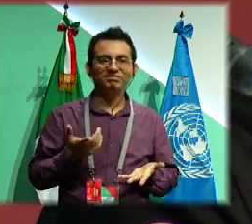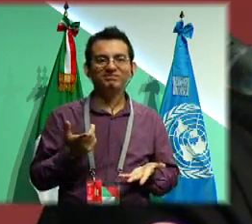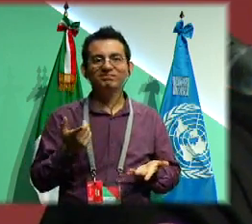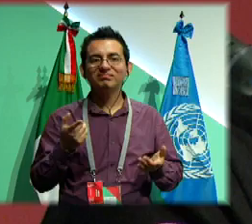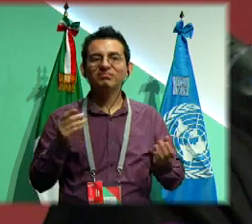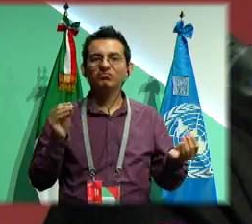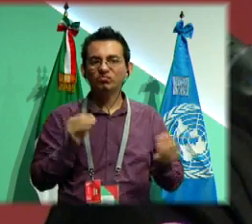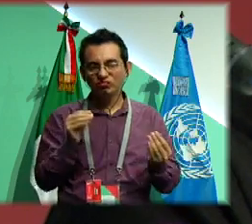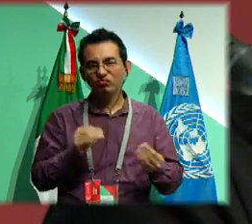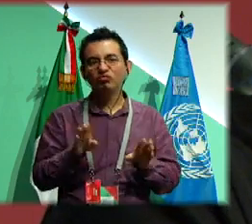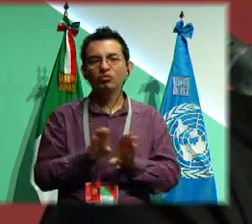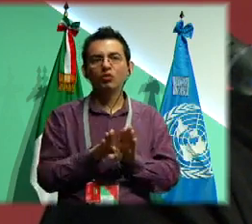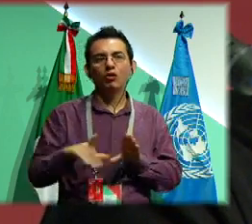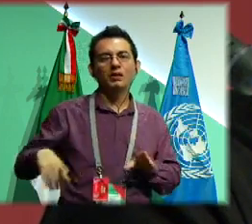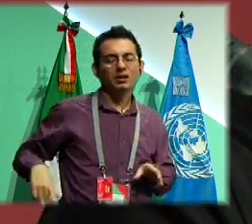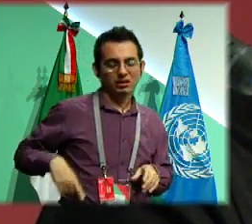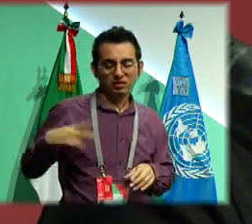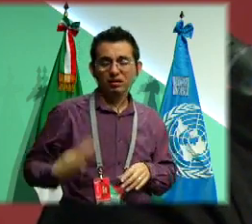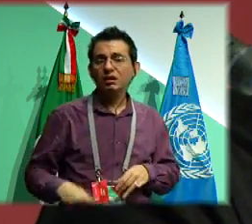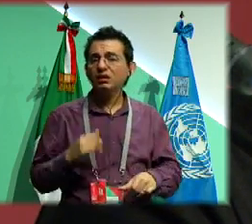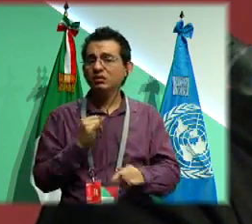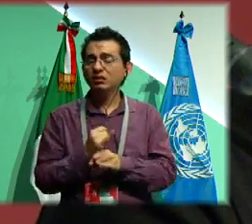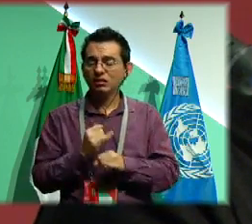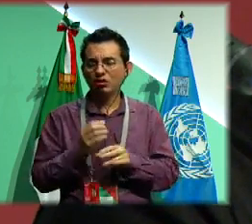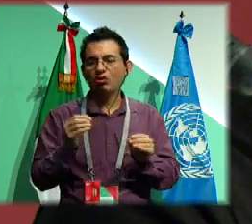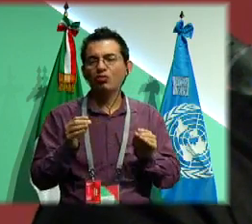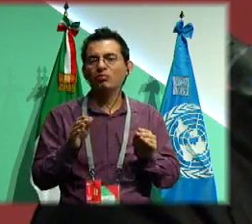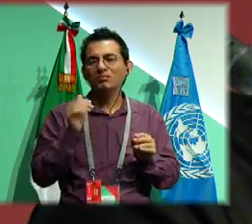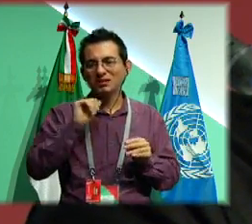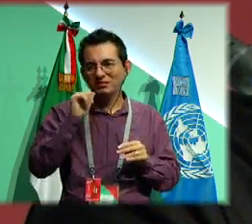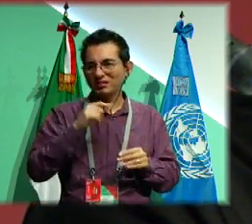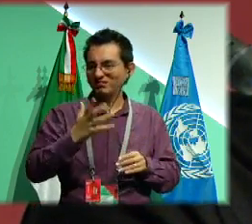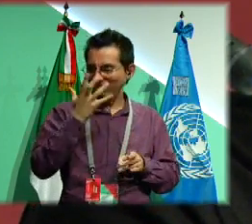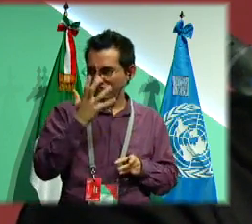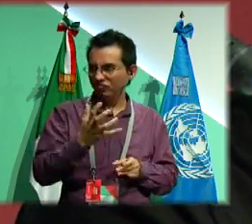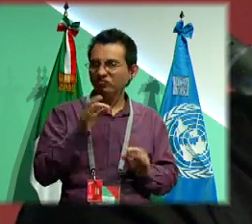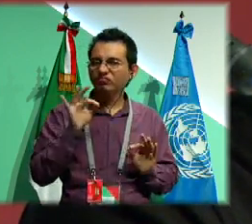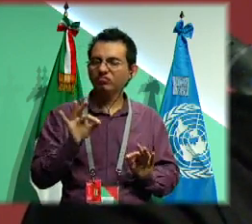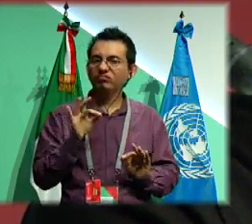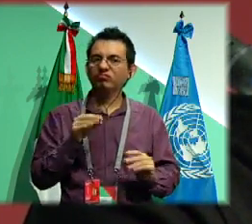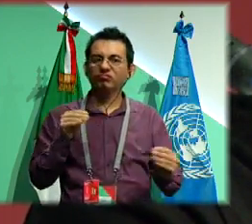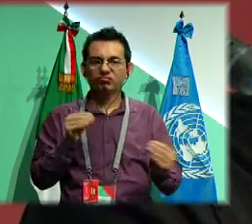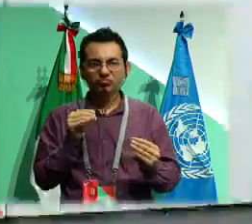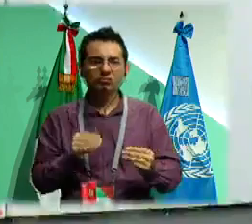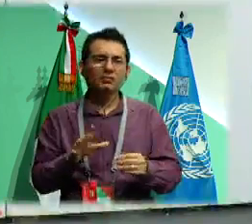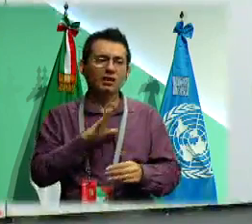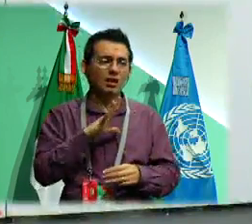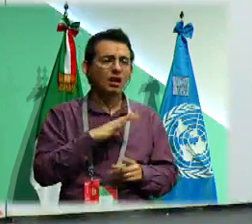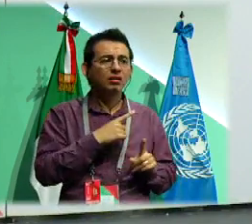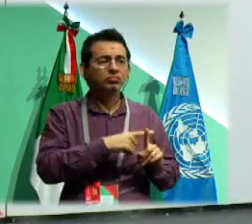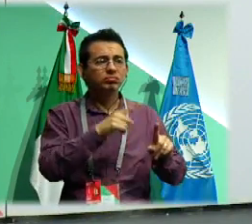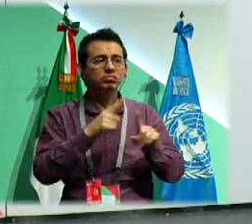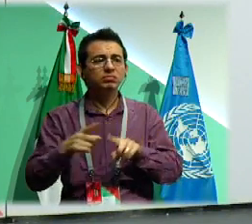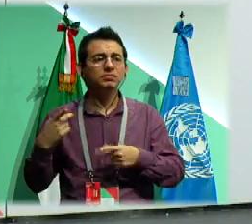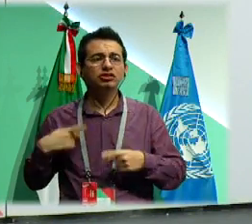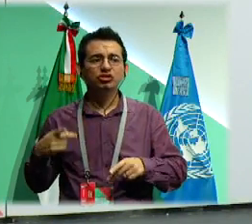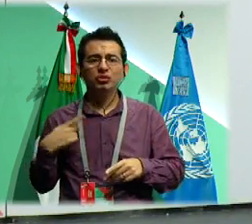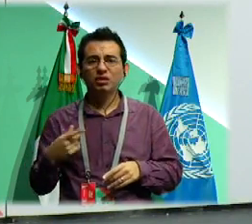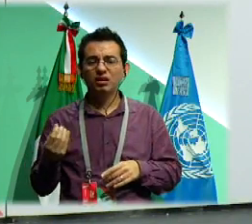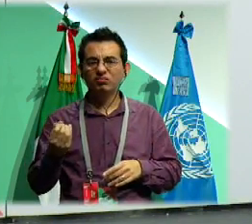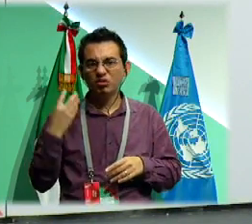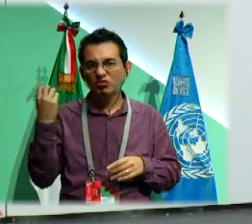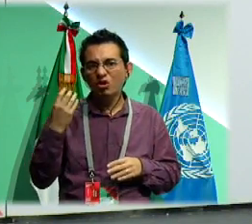au Mondeo, au G20, dans les différentes instances, il est question justement